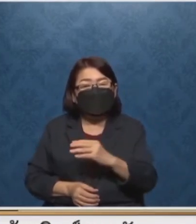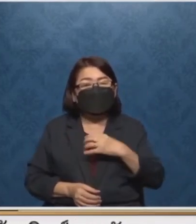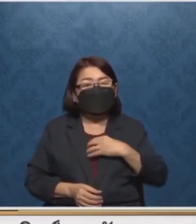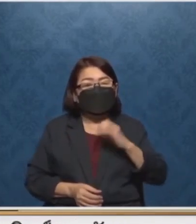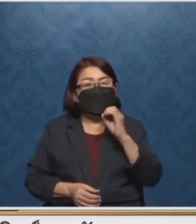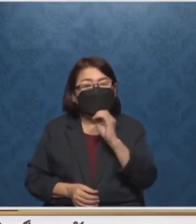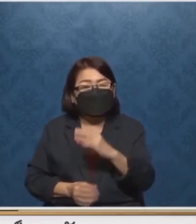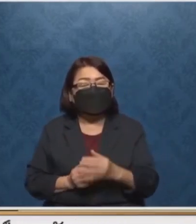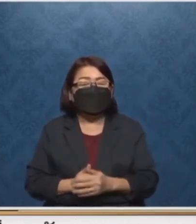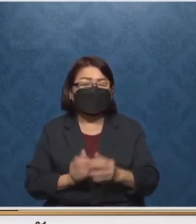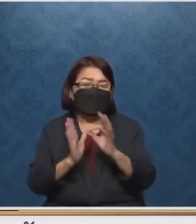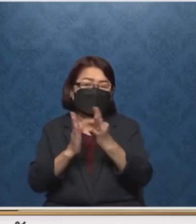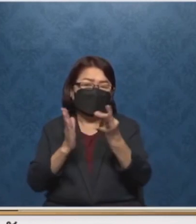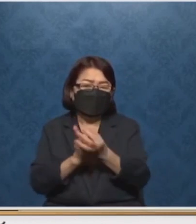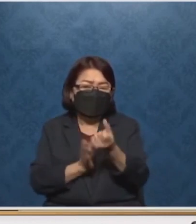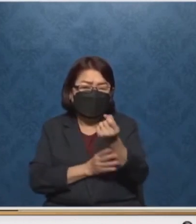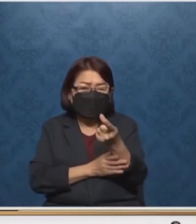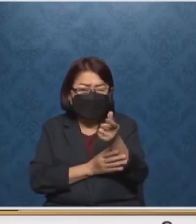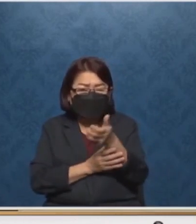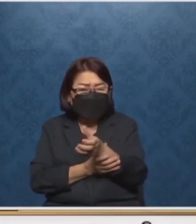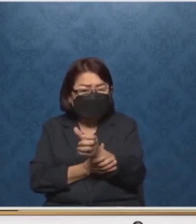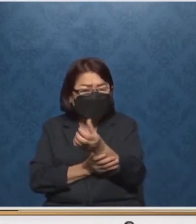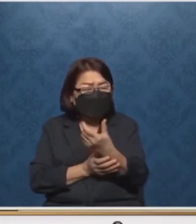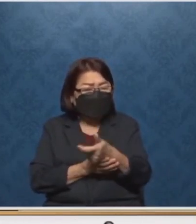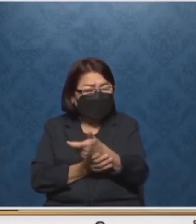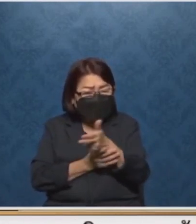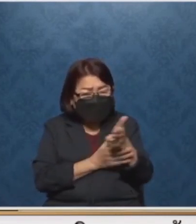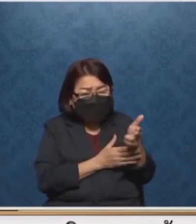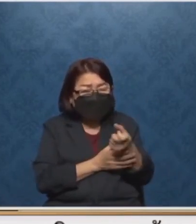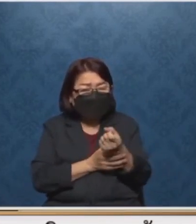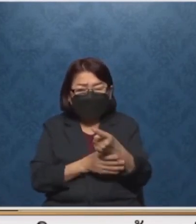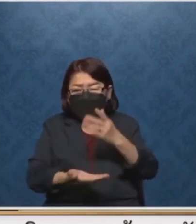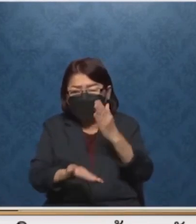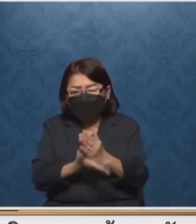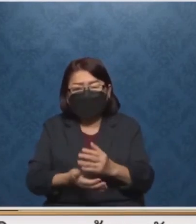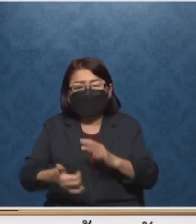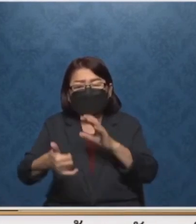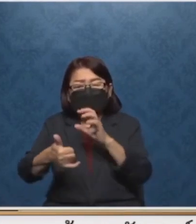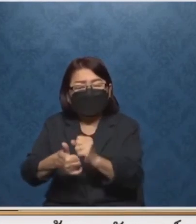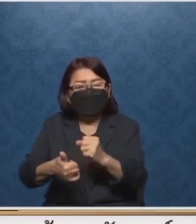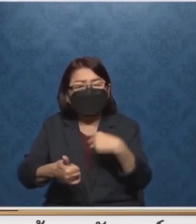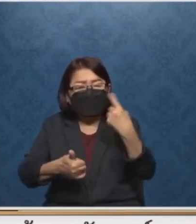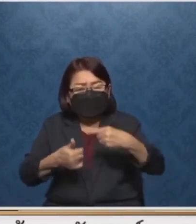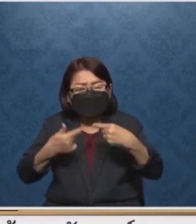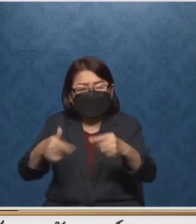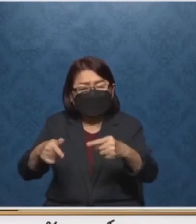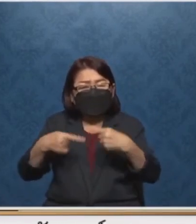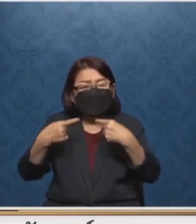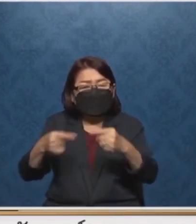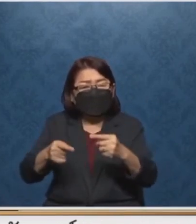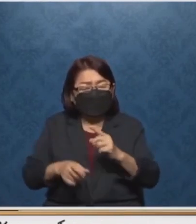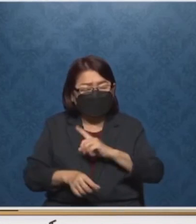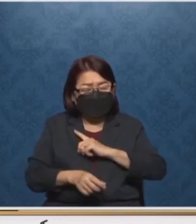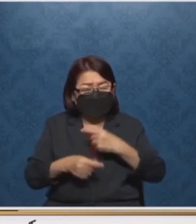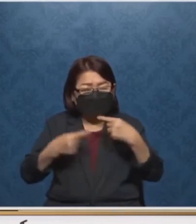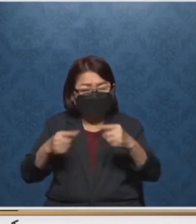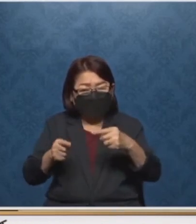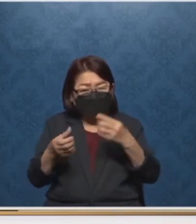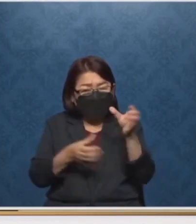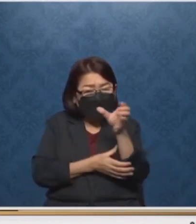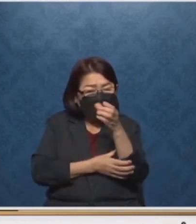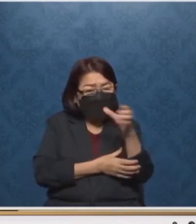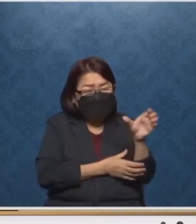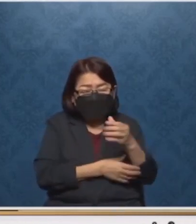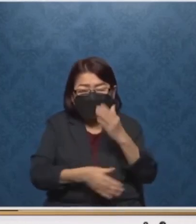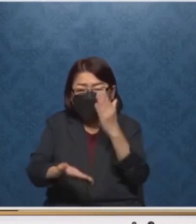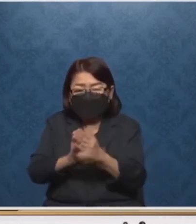ให้หยุด Facebook Live นะคะแล้วก็จับตัวแอดมินเพจเหล่านี้ไม่ให้ทำงานไม่ให้ในขณะที่ปฏิบัติหน้า